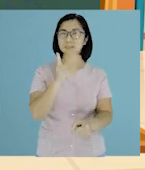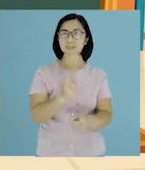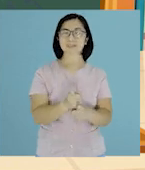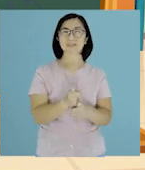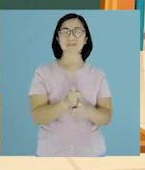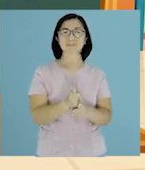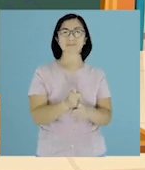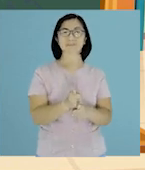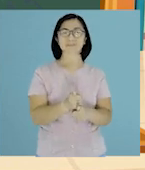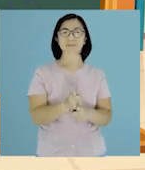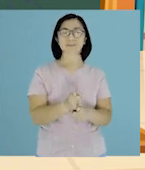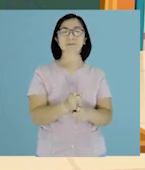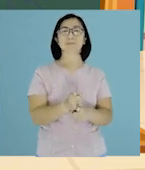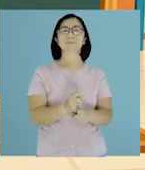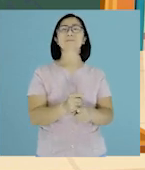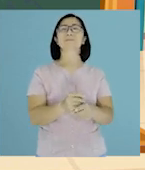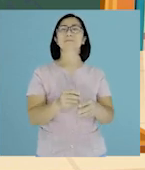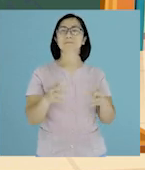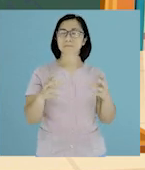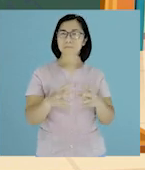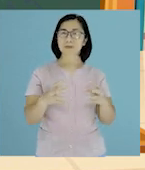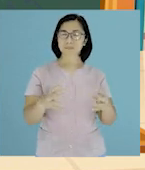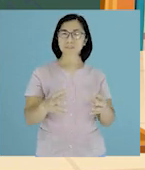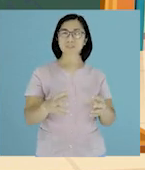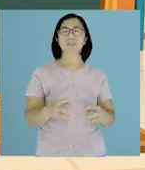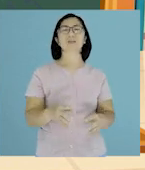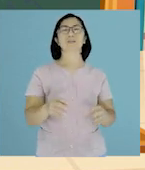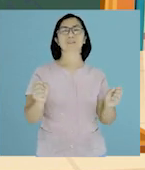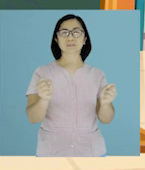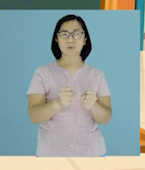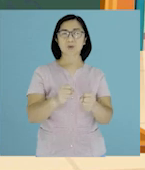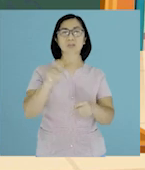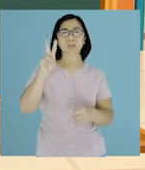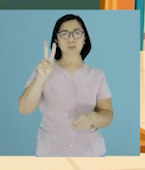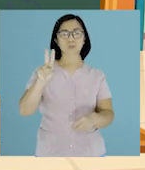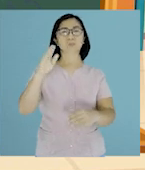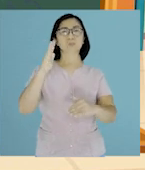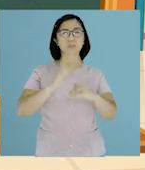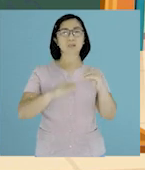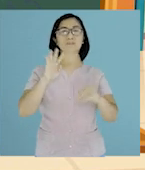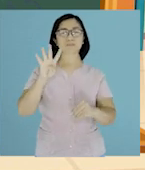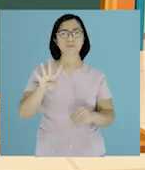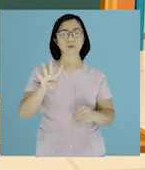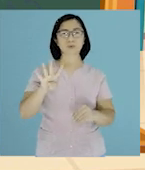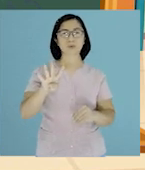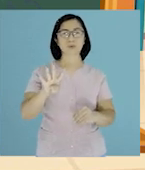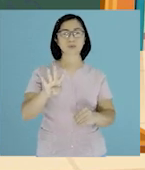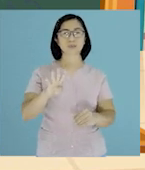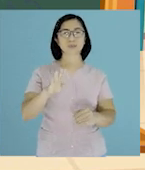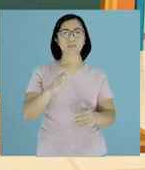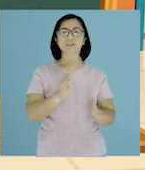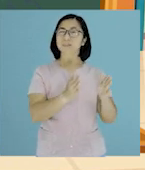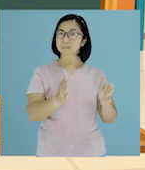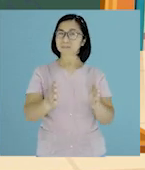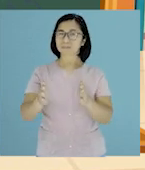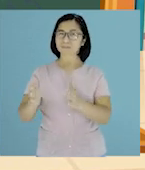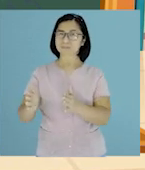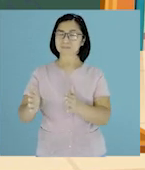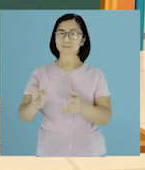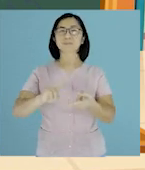Tama! Mas maliit ang 2 kaysa 4. Kaya ganito ang susunod na ayos ng mga